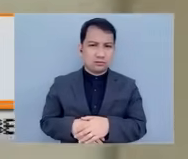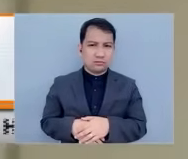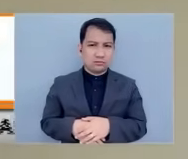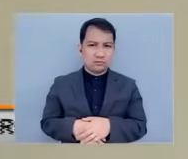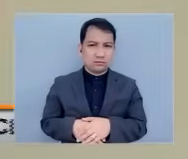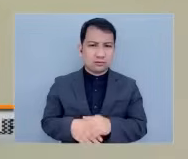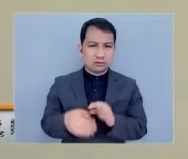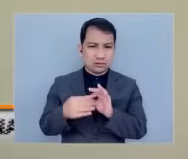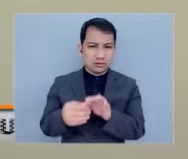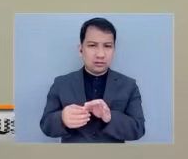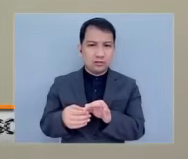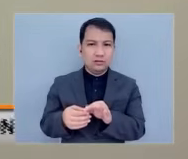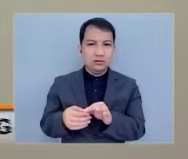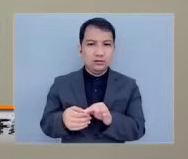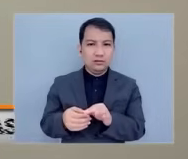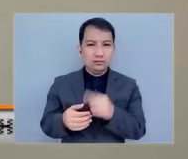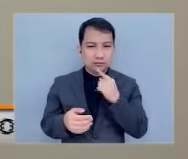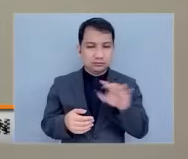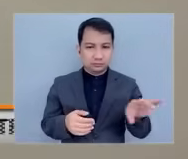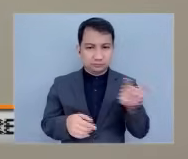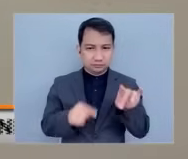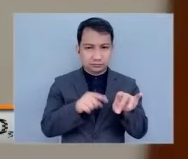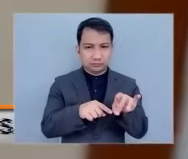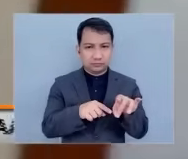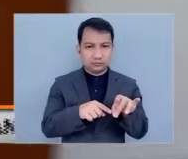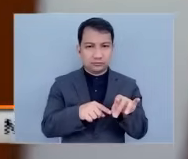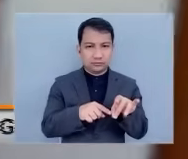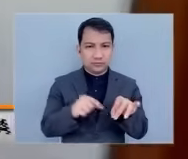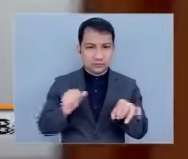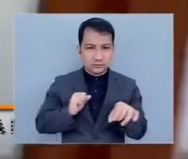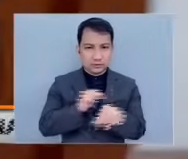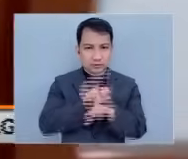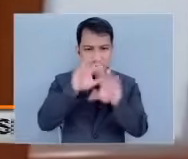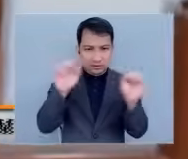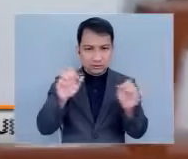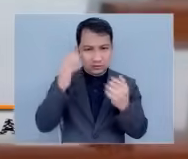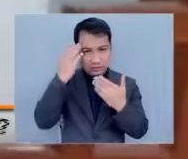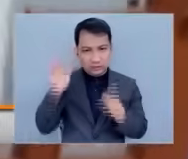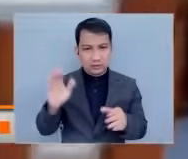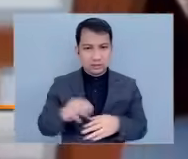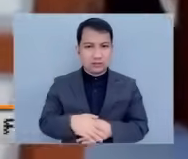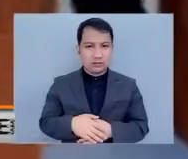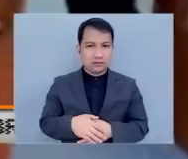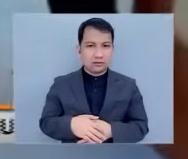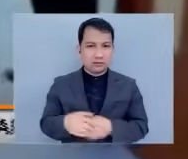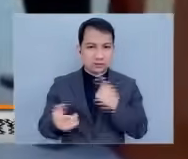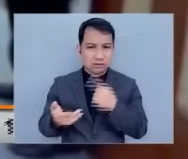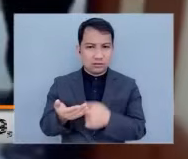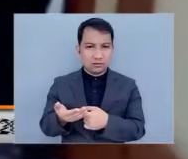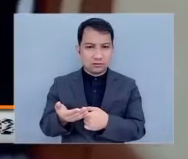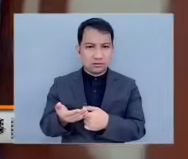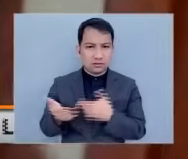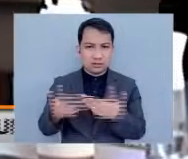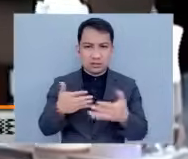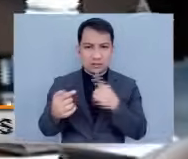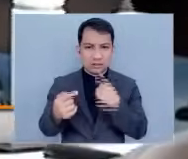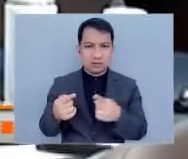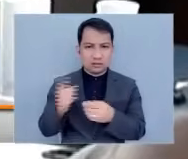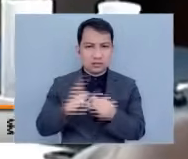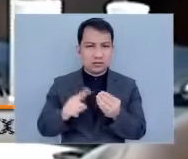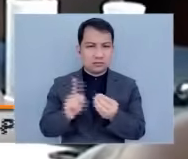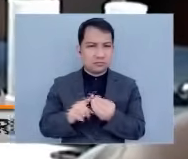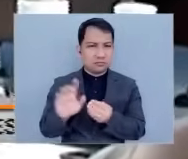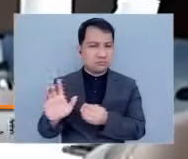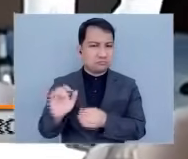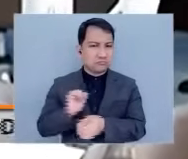na kayo po yung parang napipili na... I don't know. I haven't talked to a single senator about it.